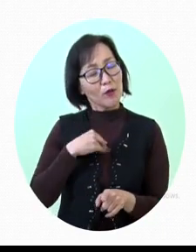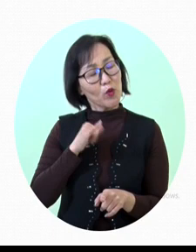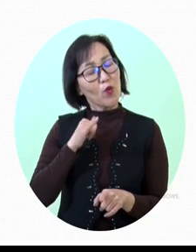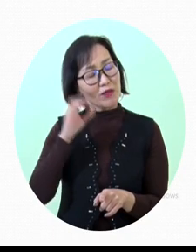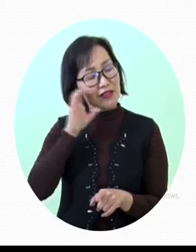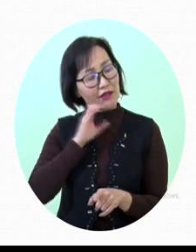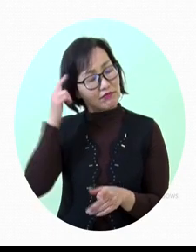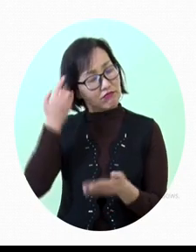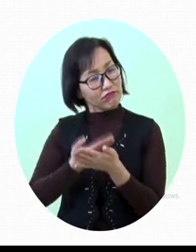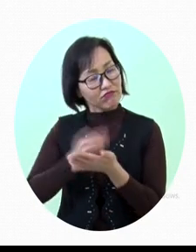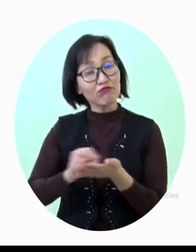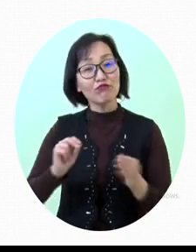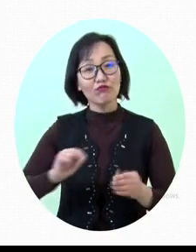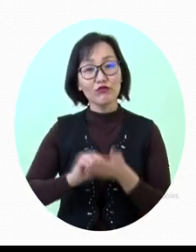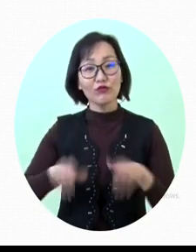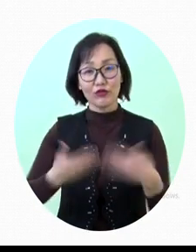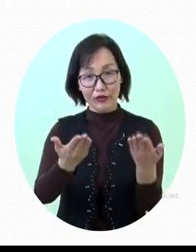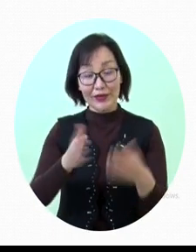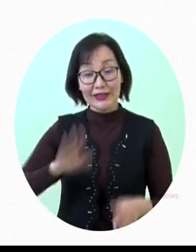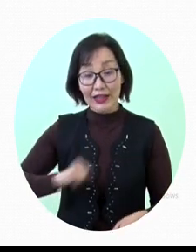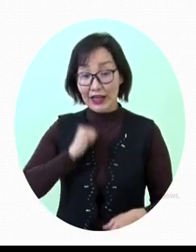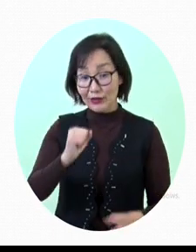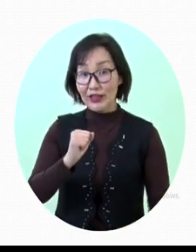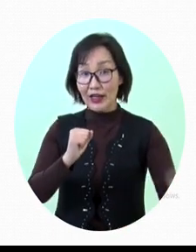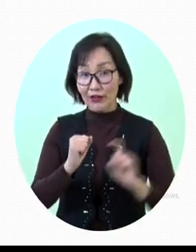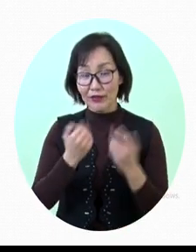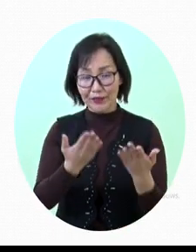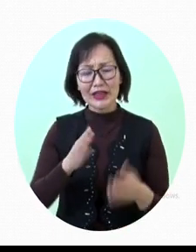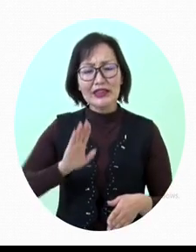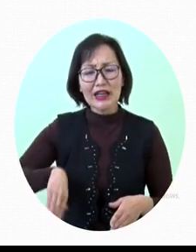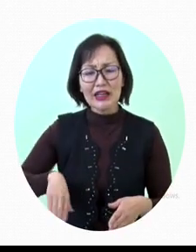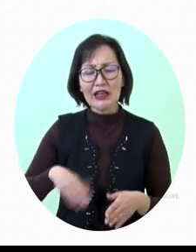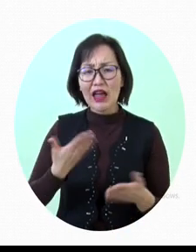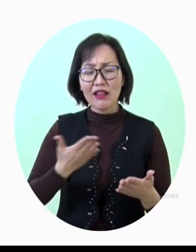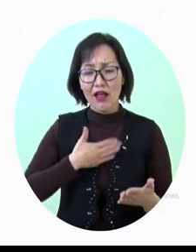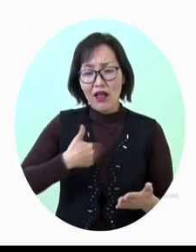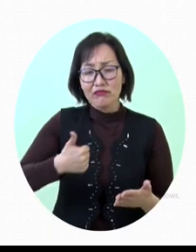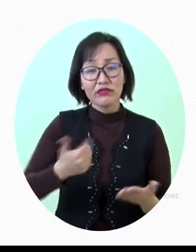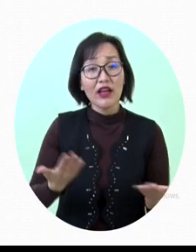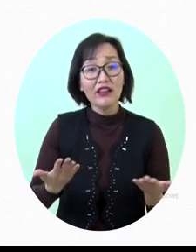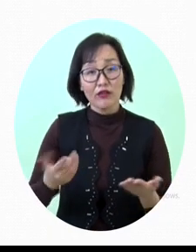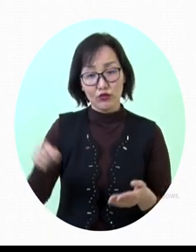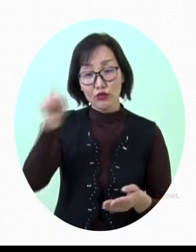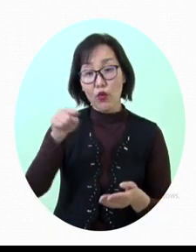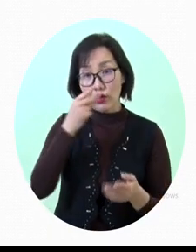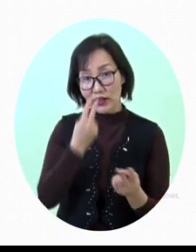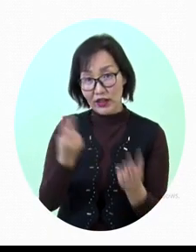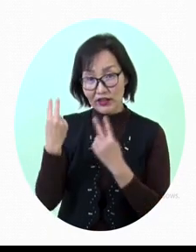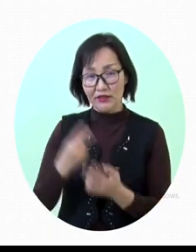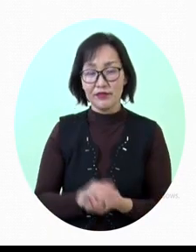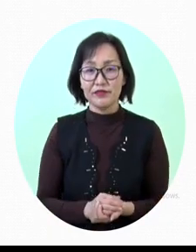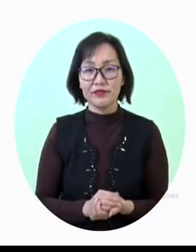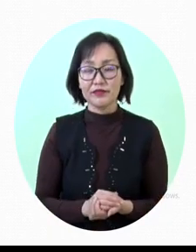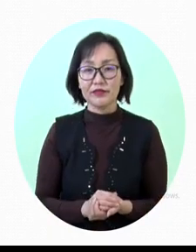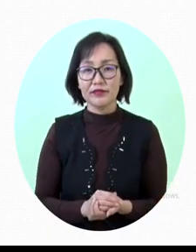саналуудаа бичээрэй. За дараагийн асуултанд хариулцгаая. Дараах зүйлээс аль нь бодтой вэ? Хүүхдүүд